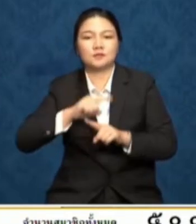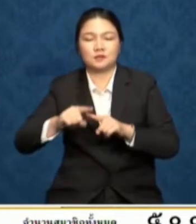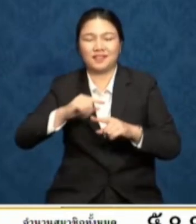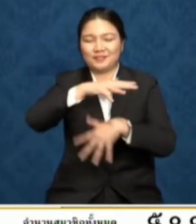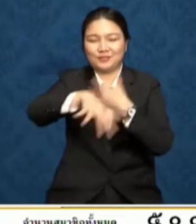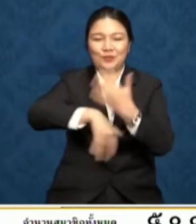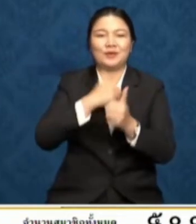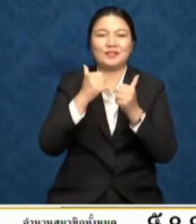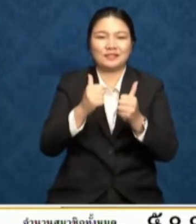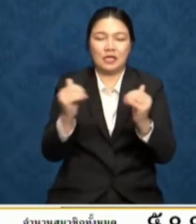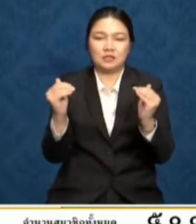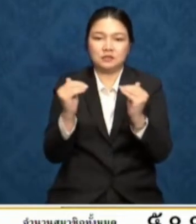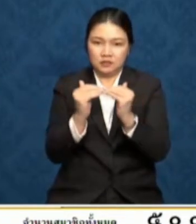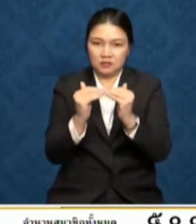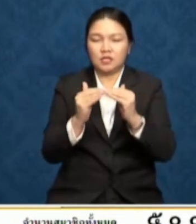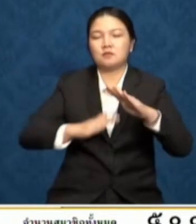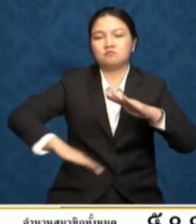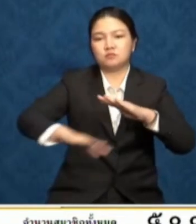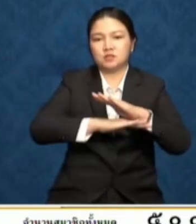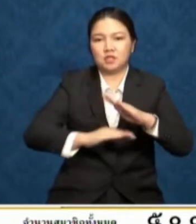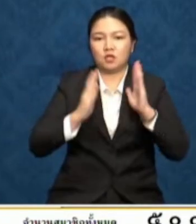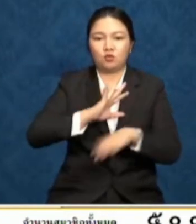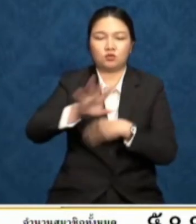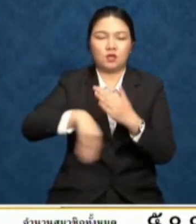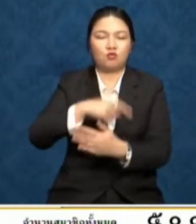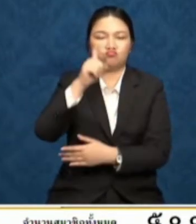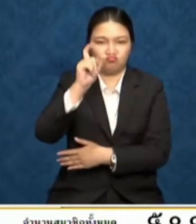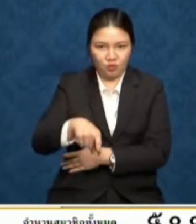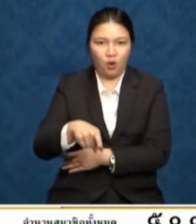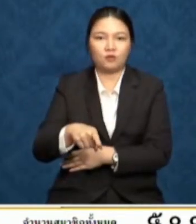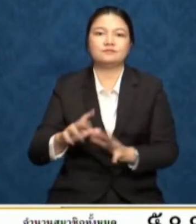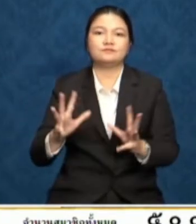เวลอมที่ดีคือสิทธิขนบืนฐานของเราทุกคนครั ขบคุณครั ธรมทานครับ